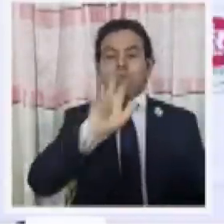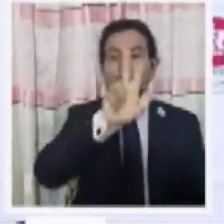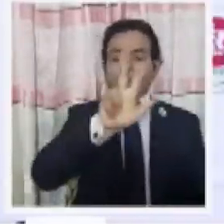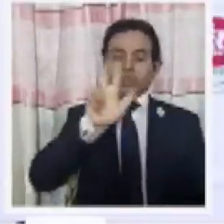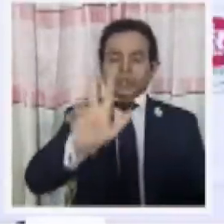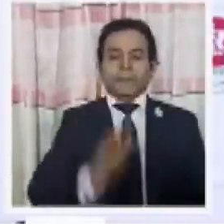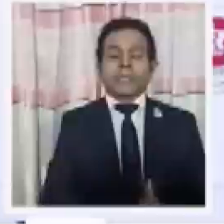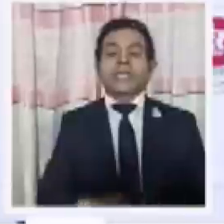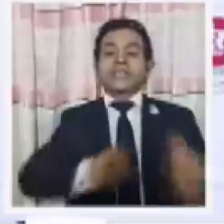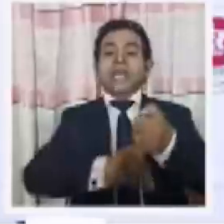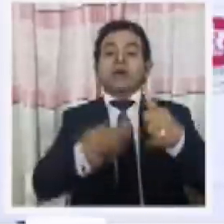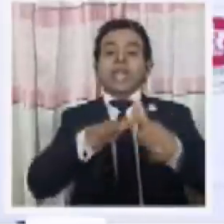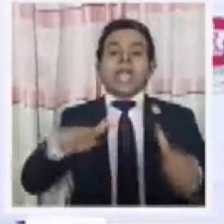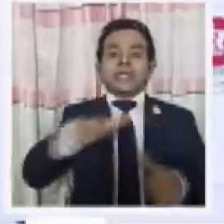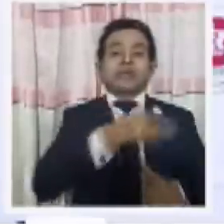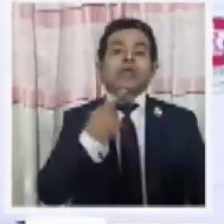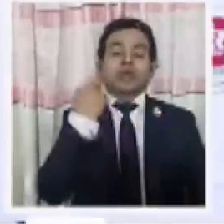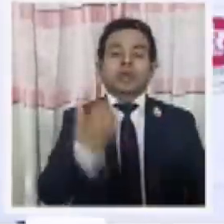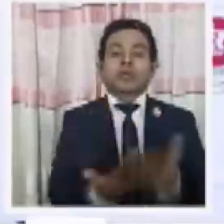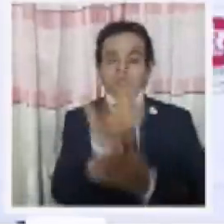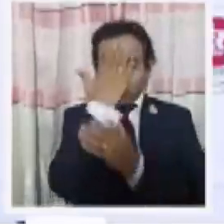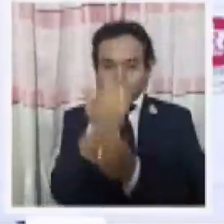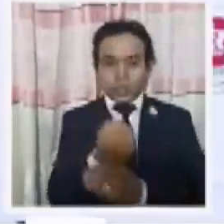এবং ক্যান্টনমেন্ট রেল স্টেশনে স্ক্রিনিং করা হয়েছে